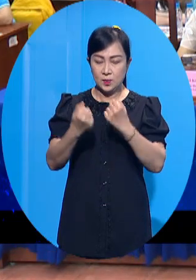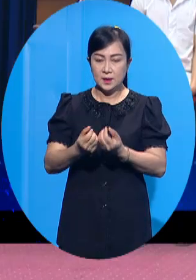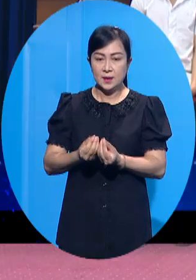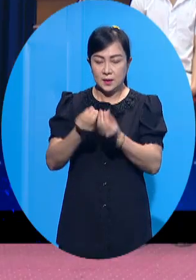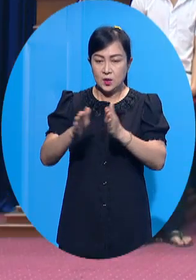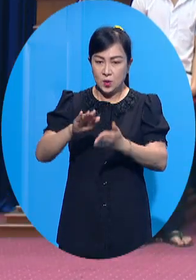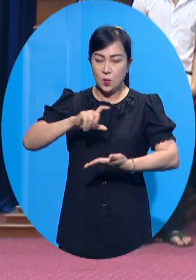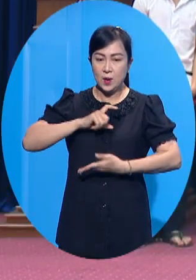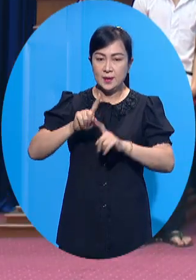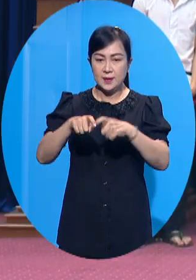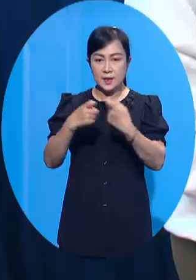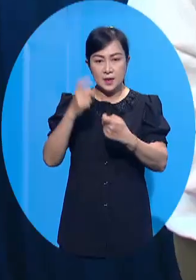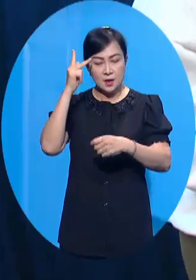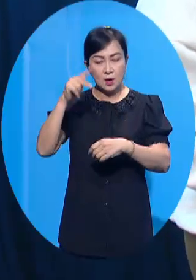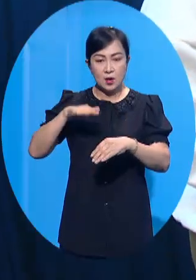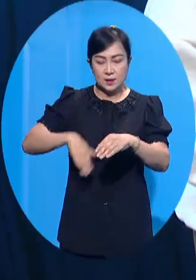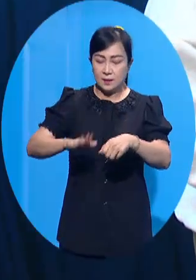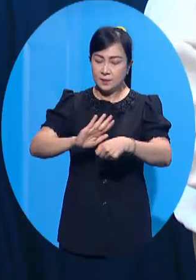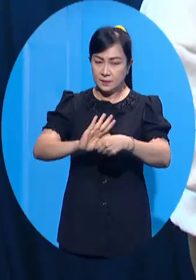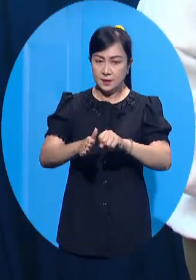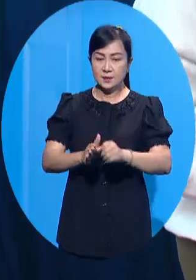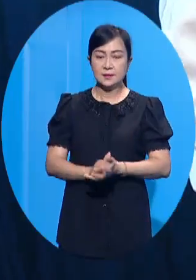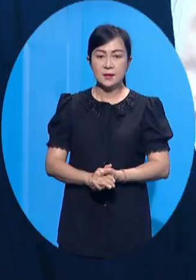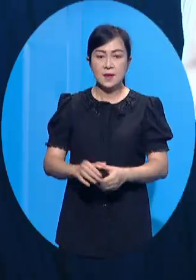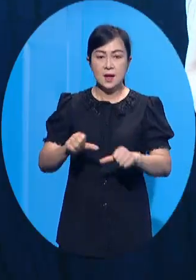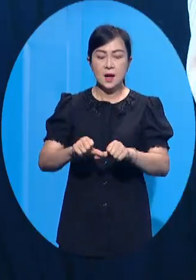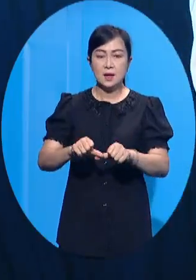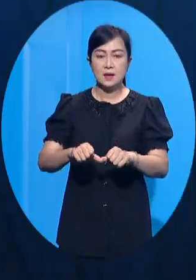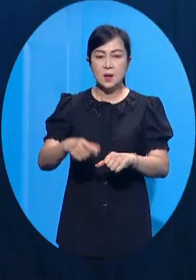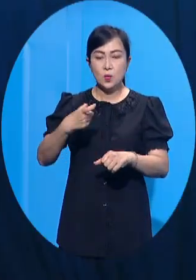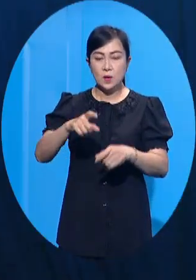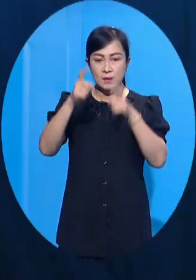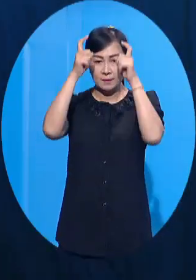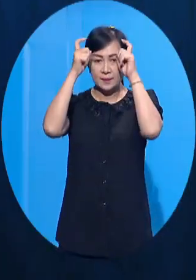tặng nhiều phần quà cho các gia đình khó khăn sau đại dịch COVID-19 trên địa bàn của quận Gò Vấp.